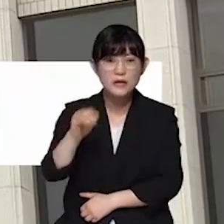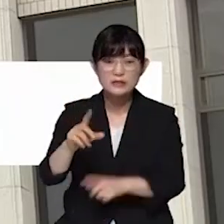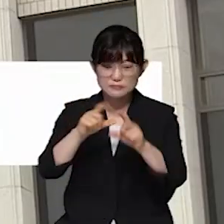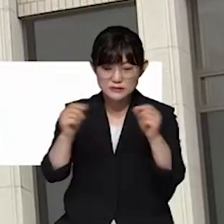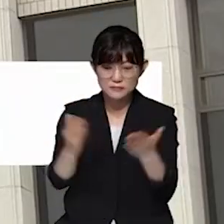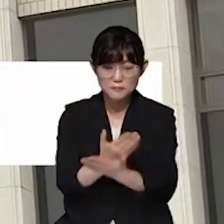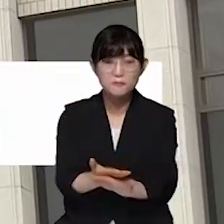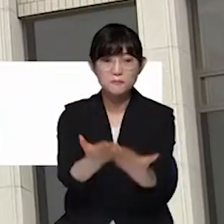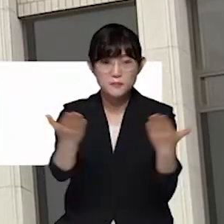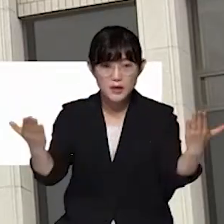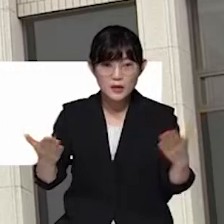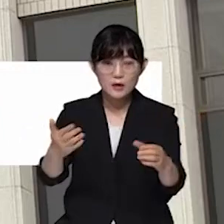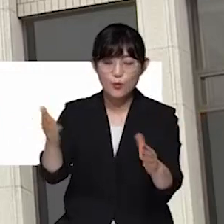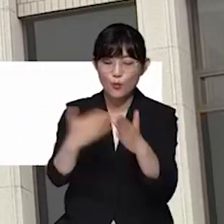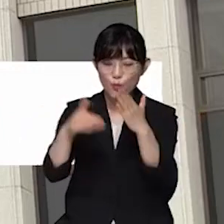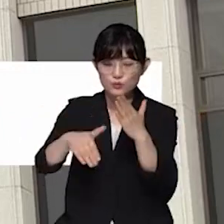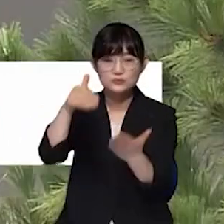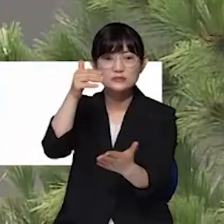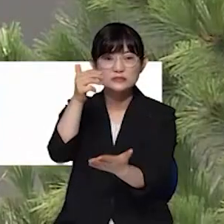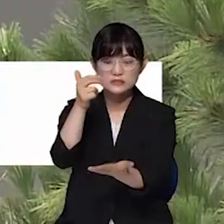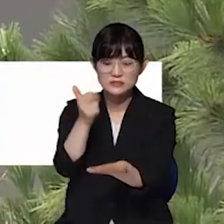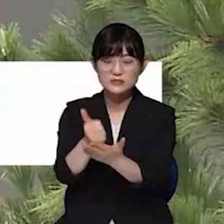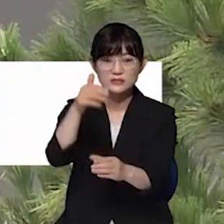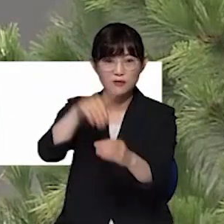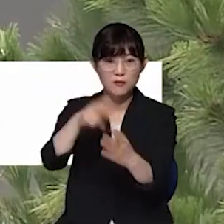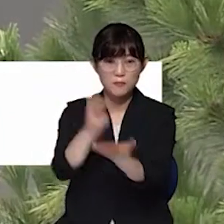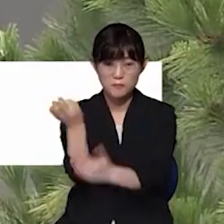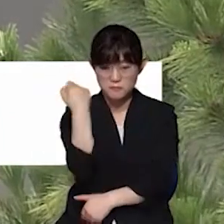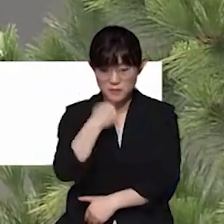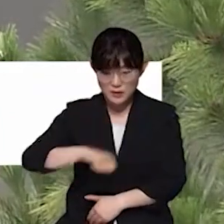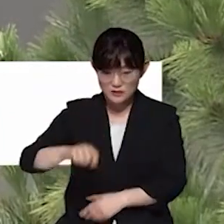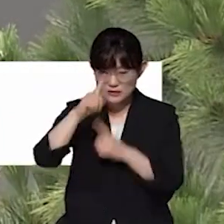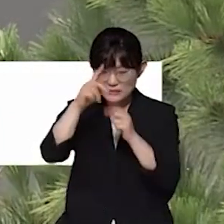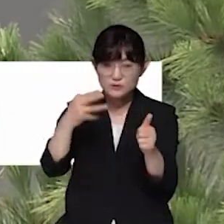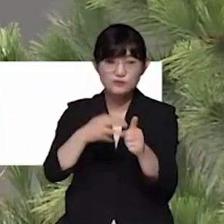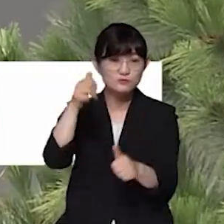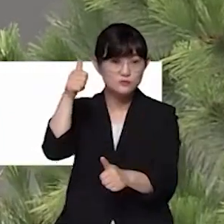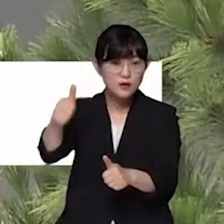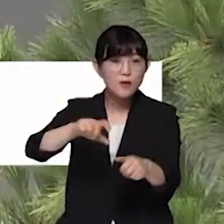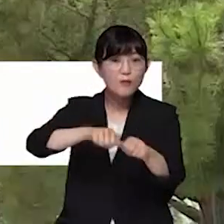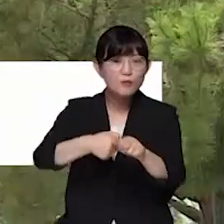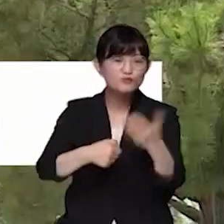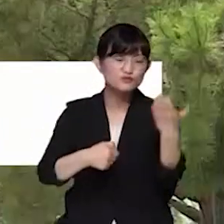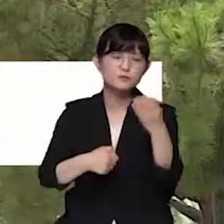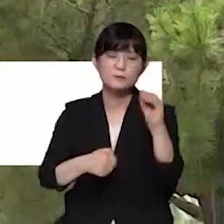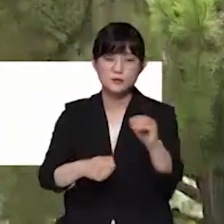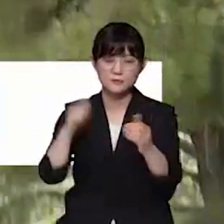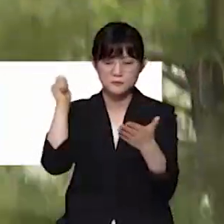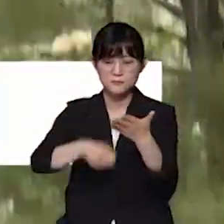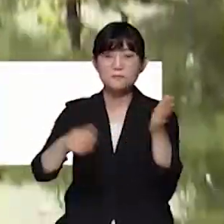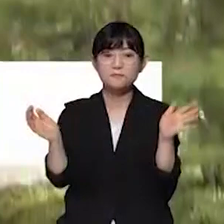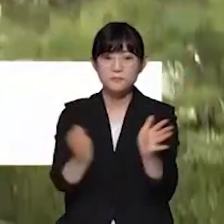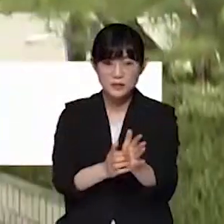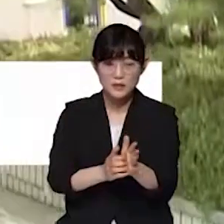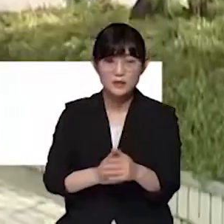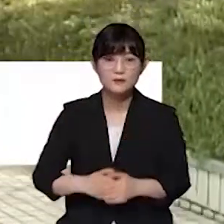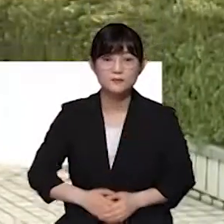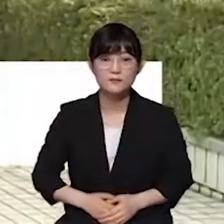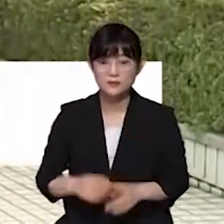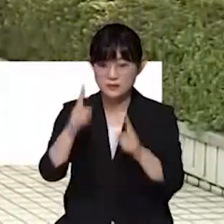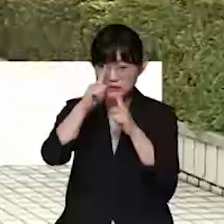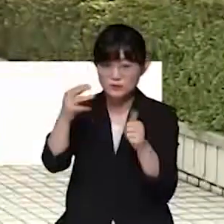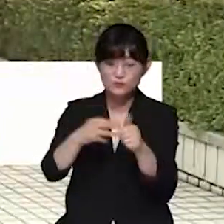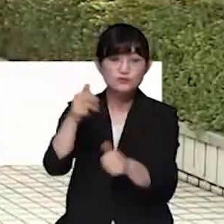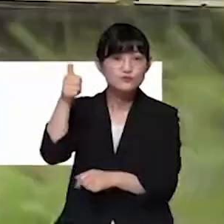등 공직선거법을 위반한 혐의로 기소된 이 군수에 대해 벌금 90만 원을 선고했습니다. 재판부는 이